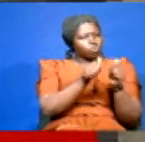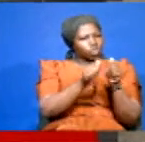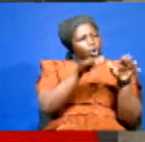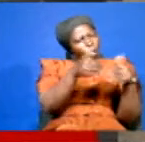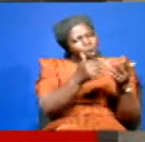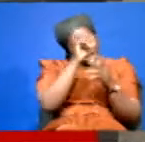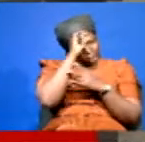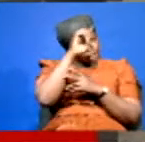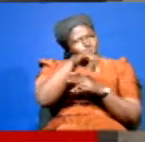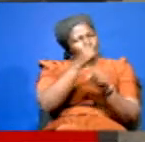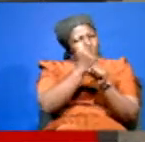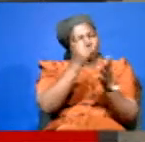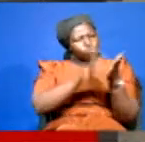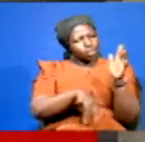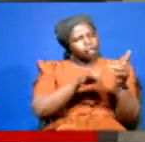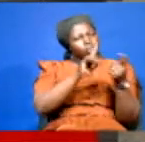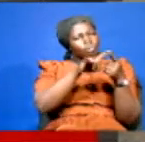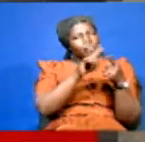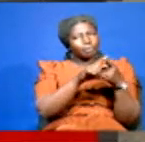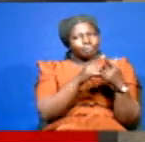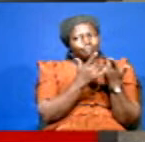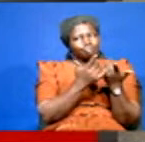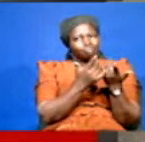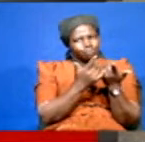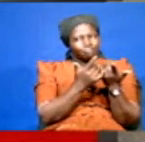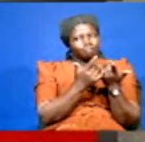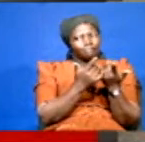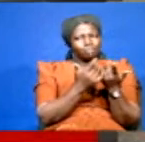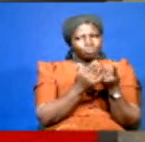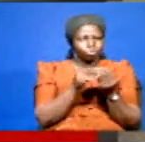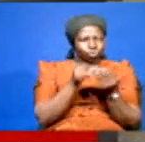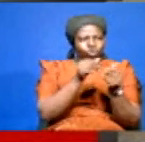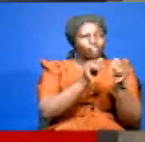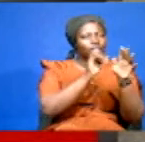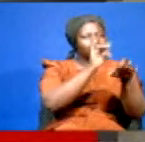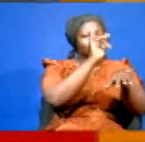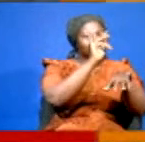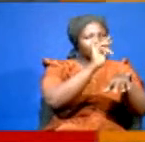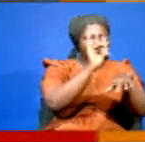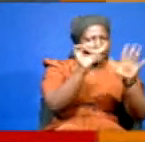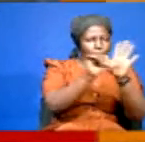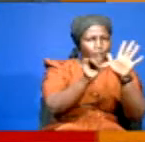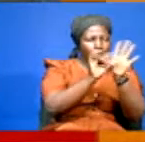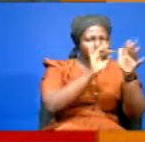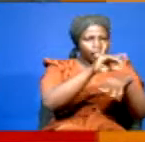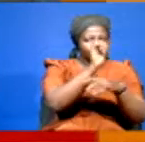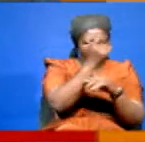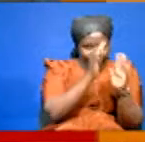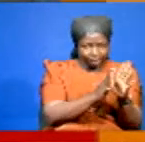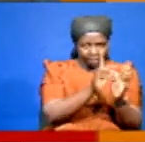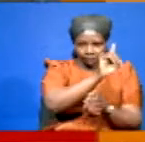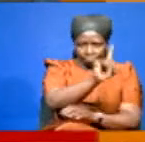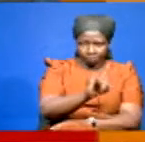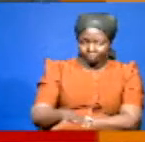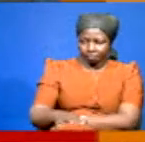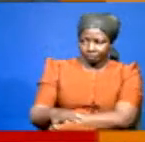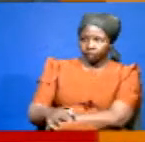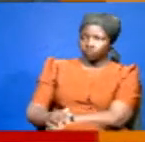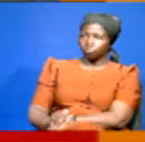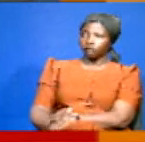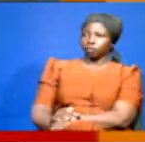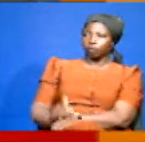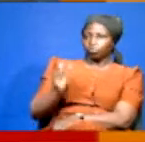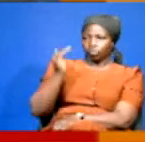mkondo upi angalau kushughulikia yale masuala ambayo yanawakumba Wakenya? Wajua jambo la kwanza, ukiangalia